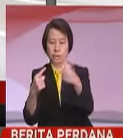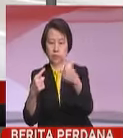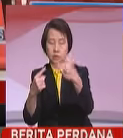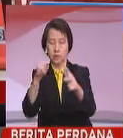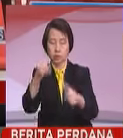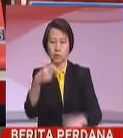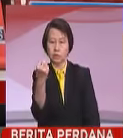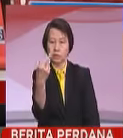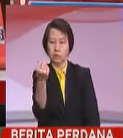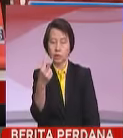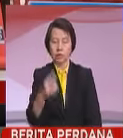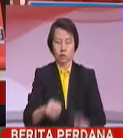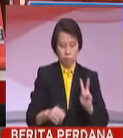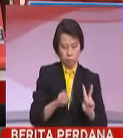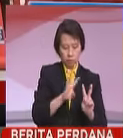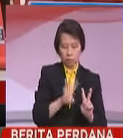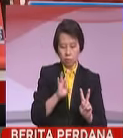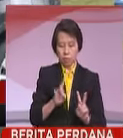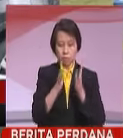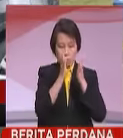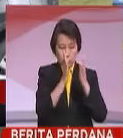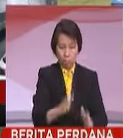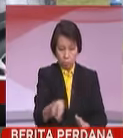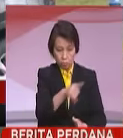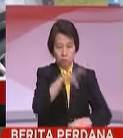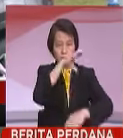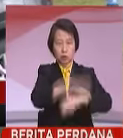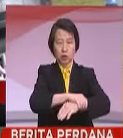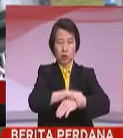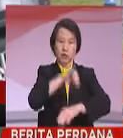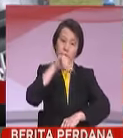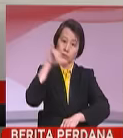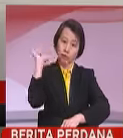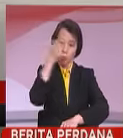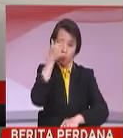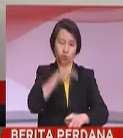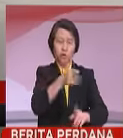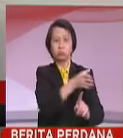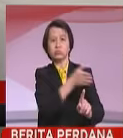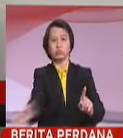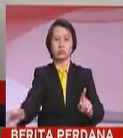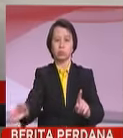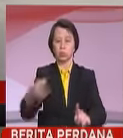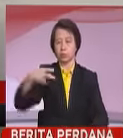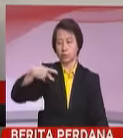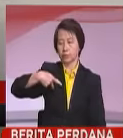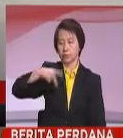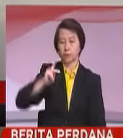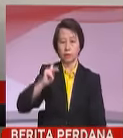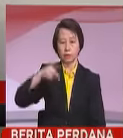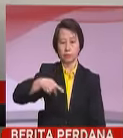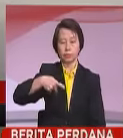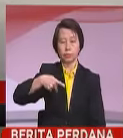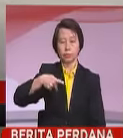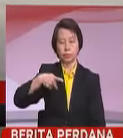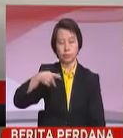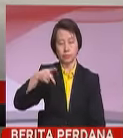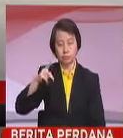ini. 648 individu juga ditahan semalam kerana ingkar arahan Perintah Kawalan Pergerakan